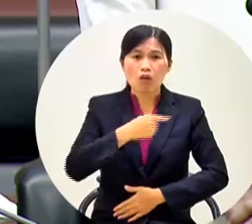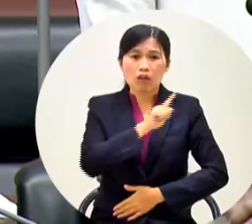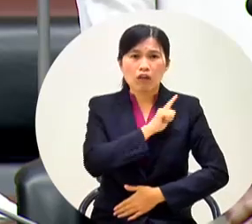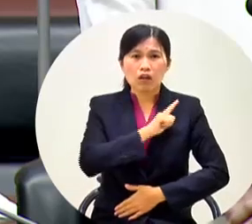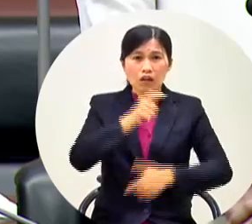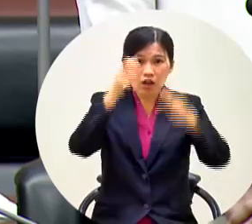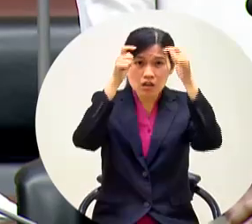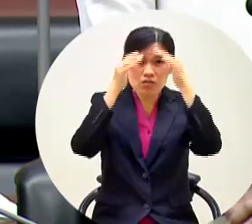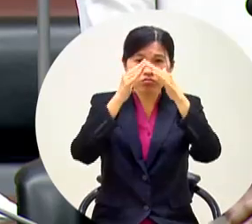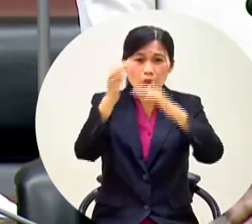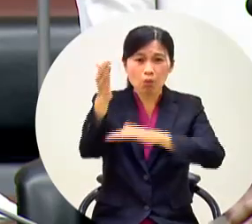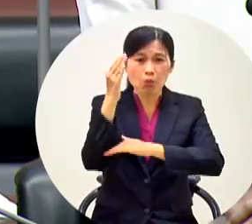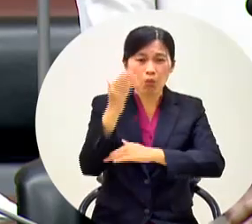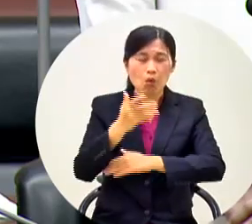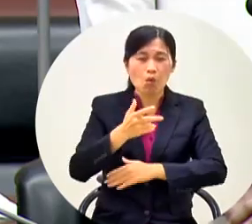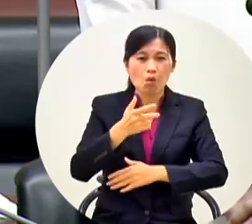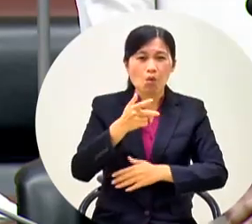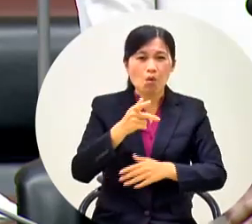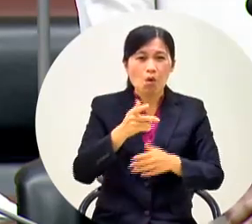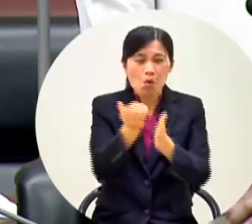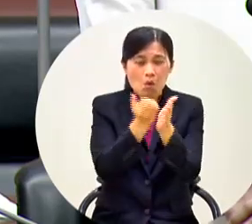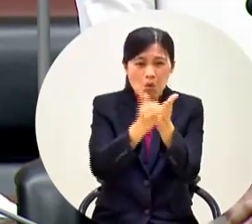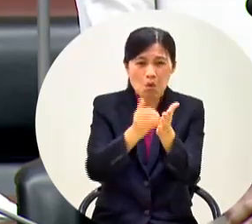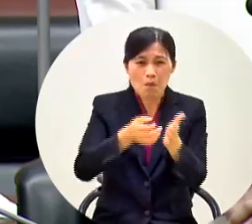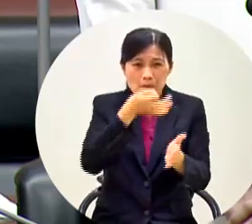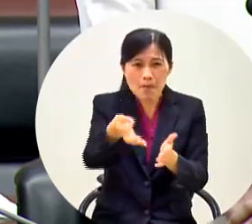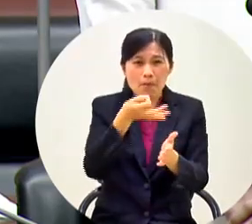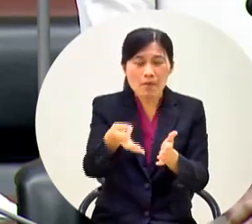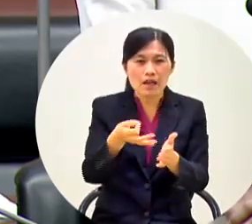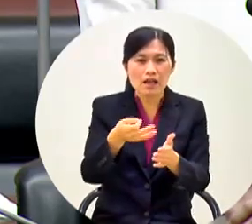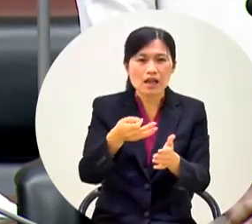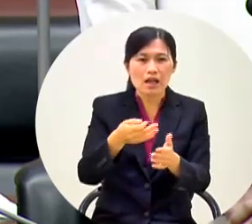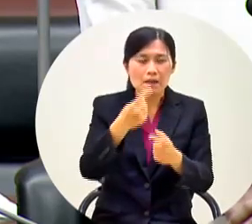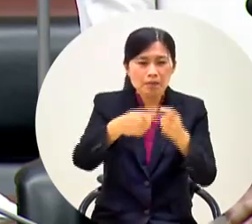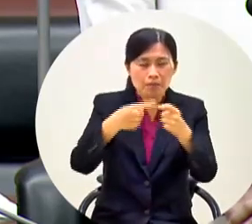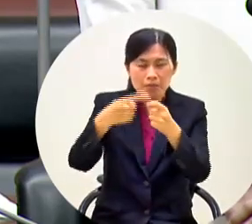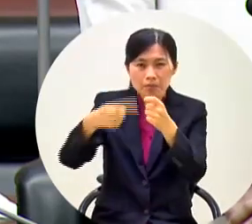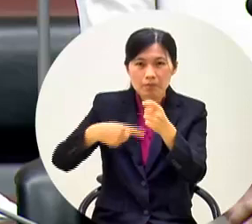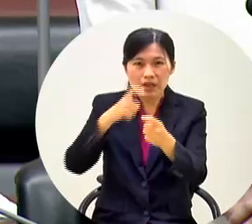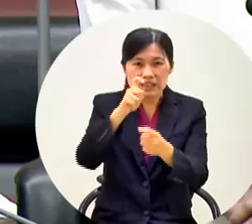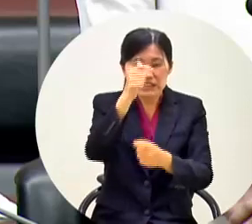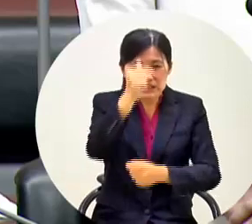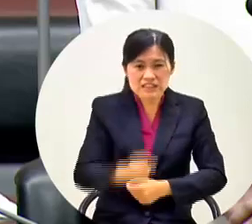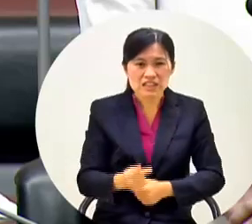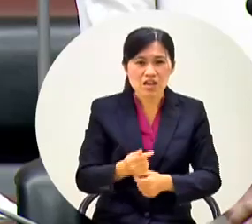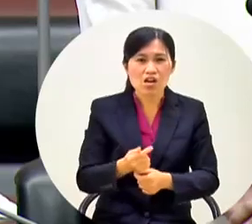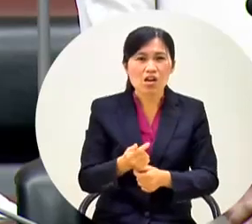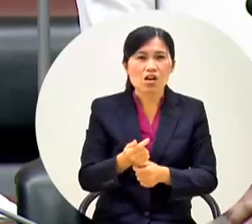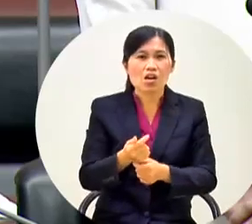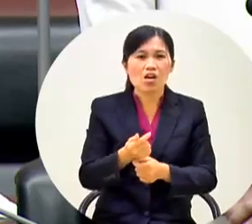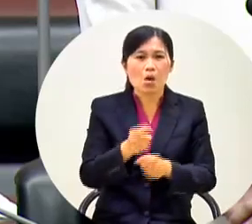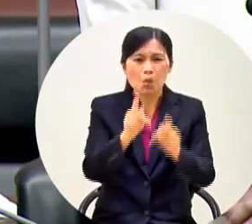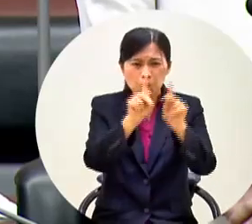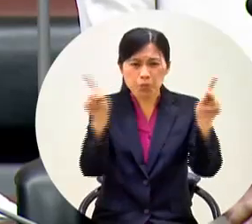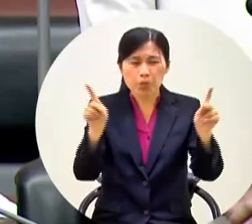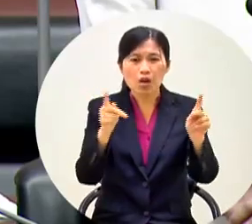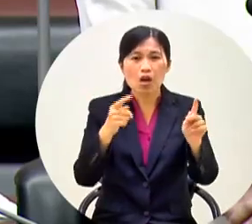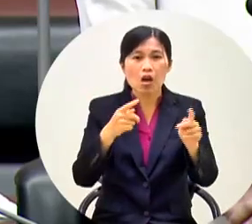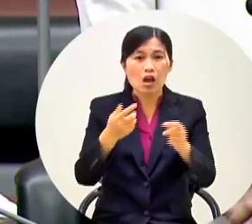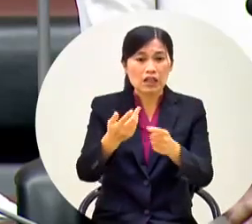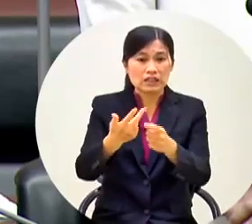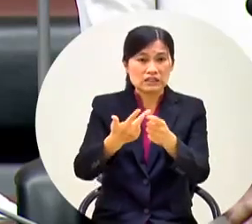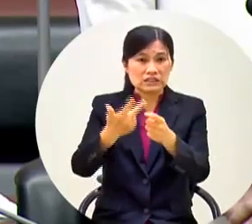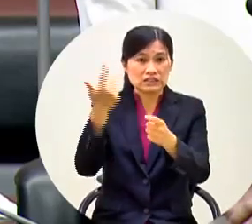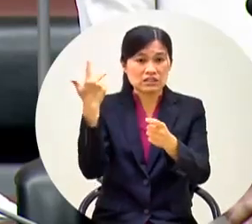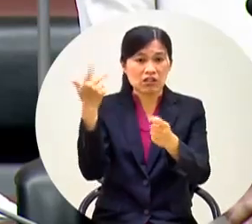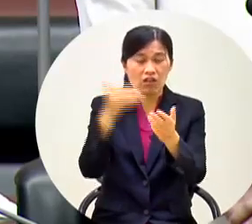每年减列10亿的负债。过去7年来，每年减列10亿，黄柏麟说他